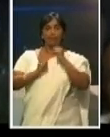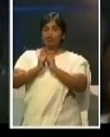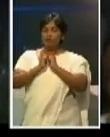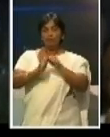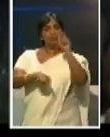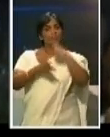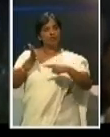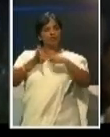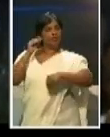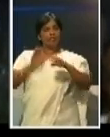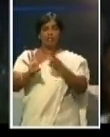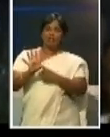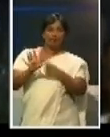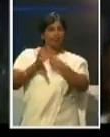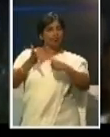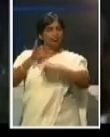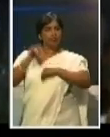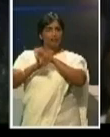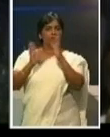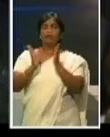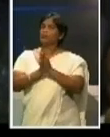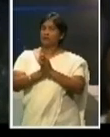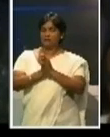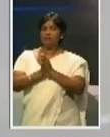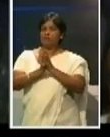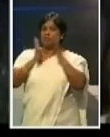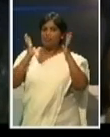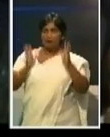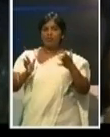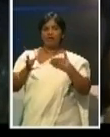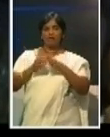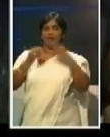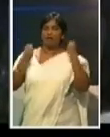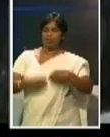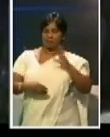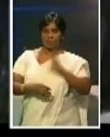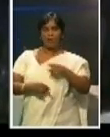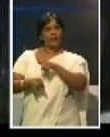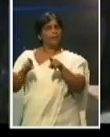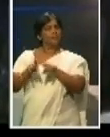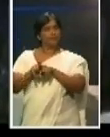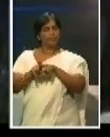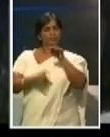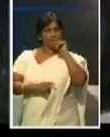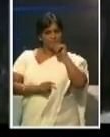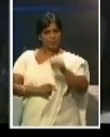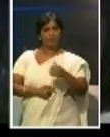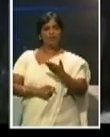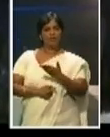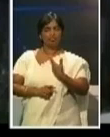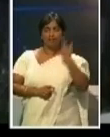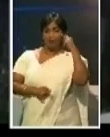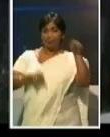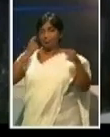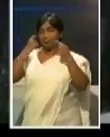වෘත්තිමය ඡන්ද පදනම, තරුණ ඡන්ද පදනම මේ සියලු දෙයක්ම විශාල වශයෙන් අපේ පක්ෂයට හීන වෙලා තියෙනවා. ඉතින් මෙතන තියෙන්නේ ඇත්ත වශයෙන් එක්